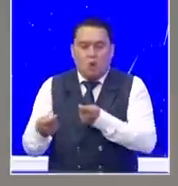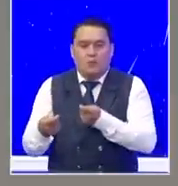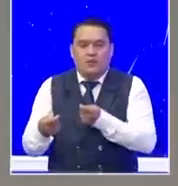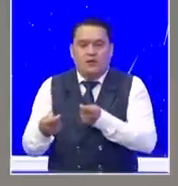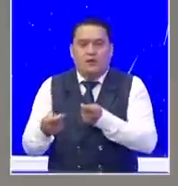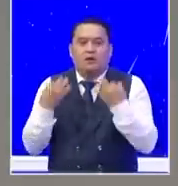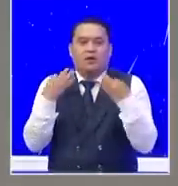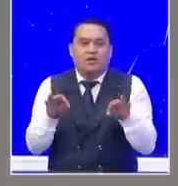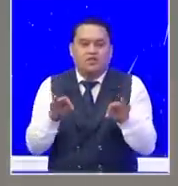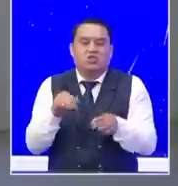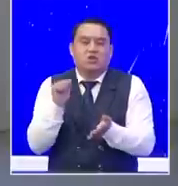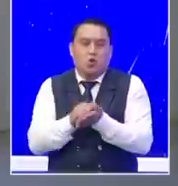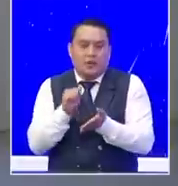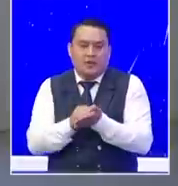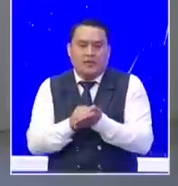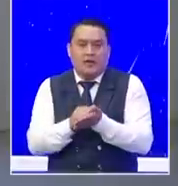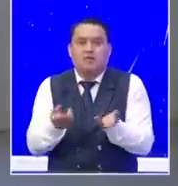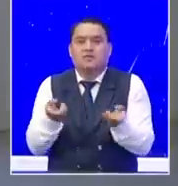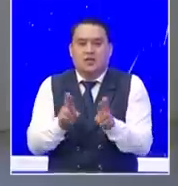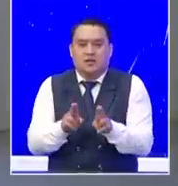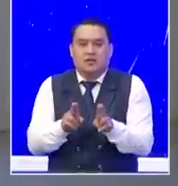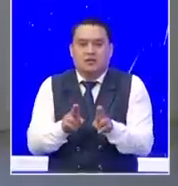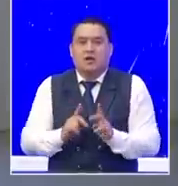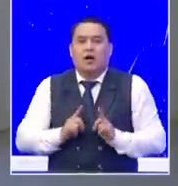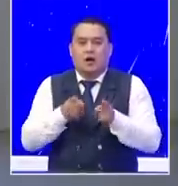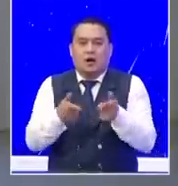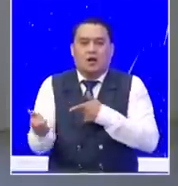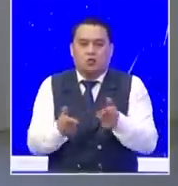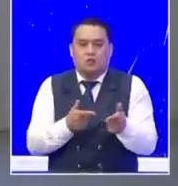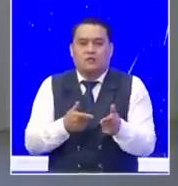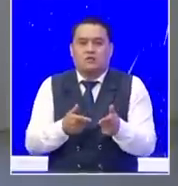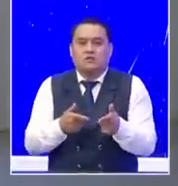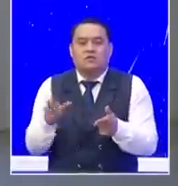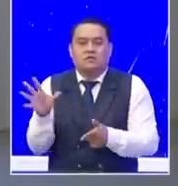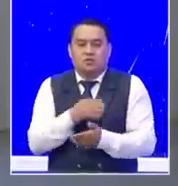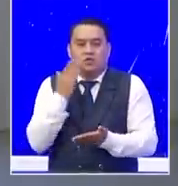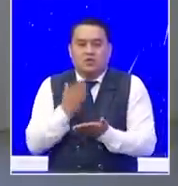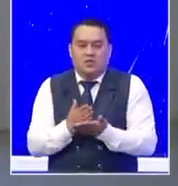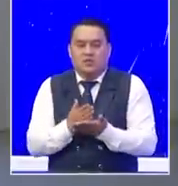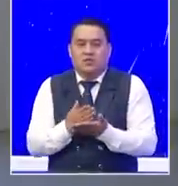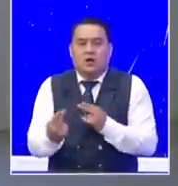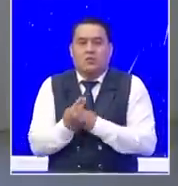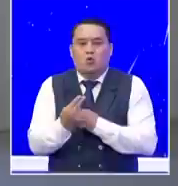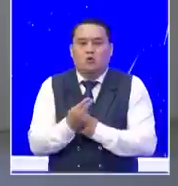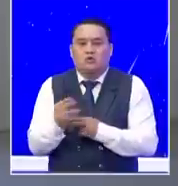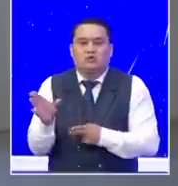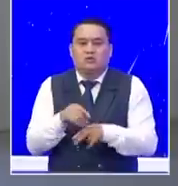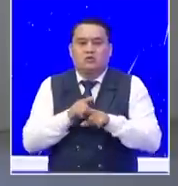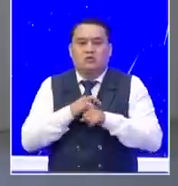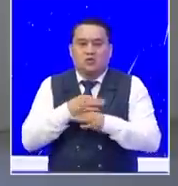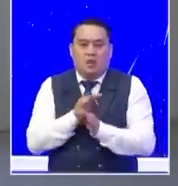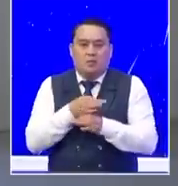только разрешительные документы. И все, мы готовы работать. Персонал, все, весь штат есть, в наличии, обучен. Непосредственно в лаборатории